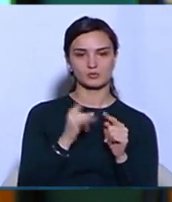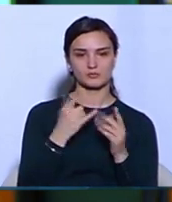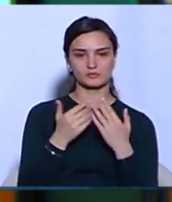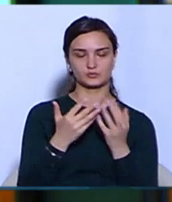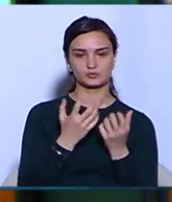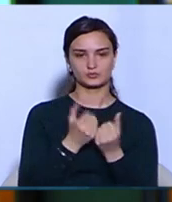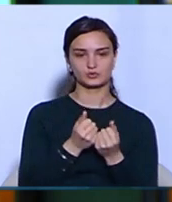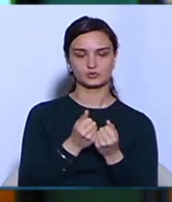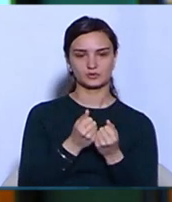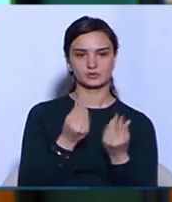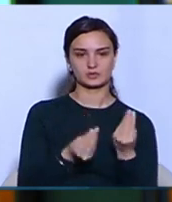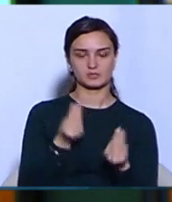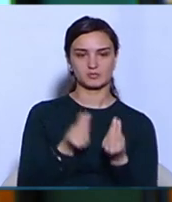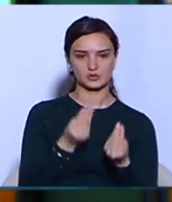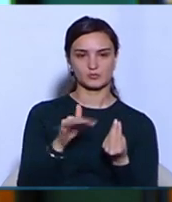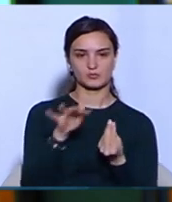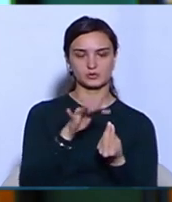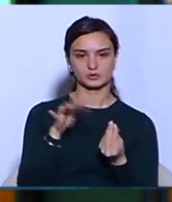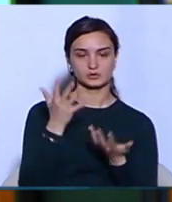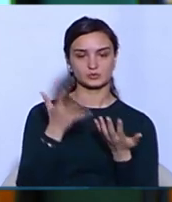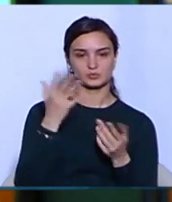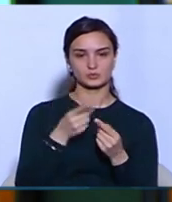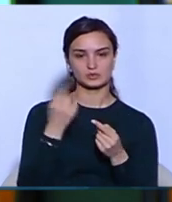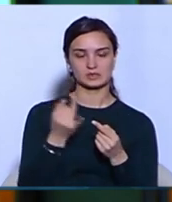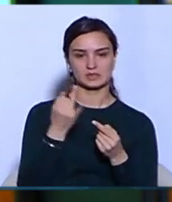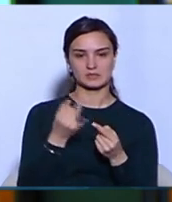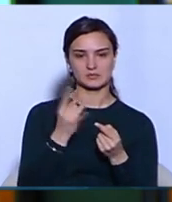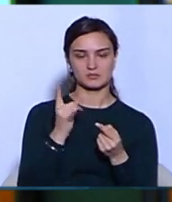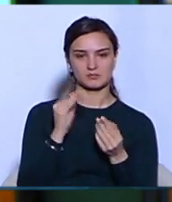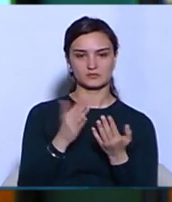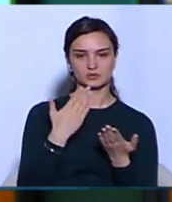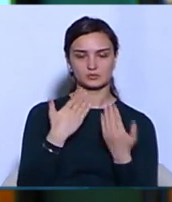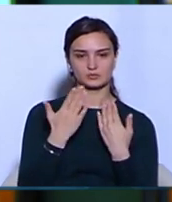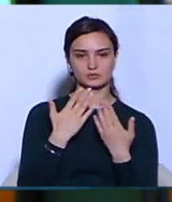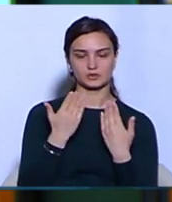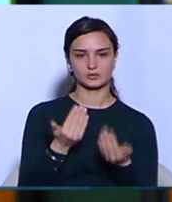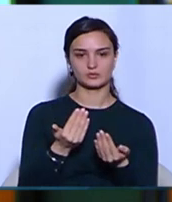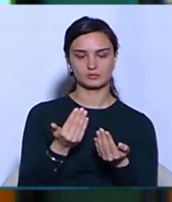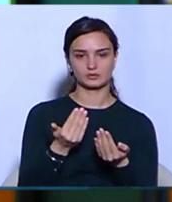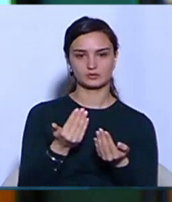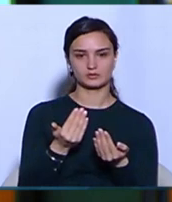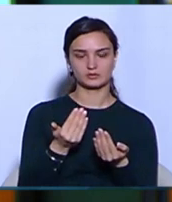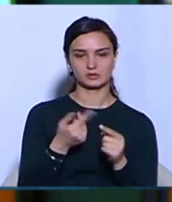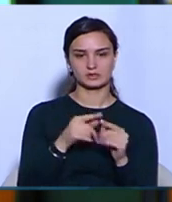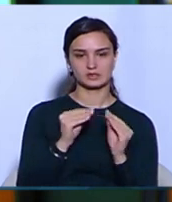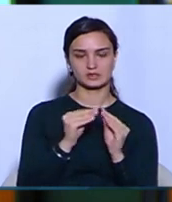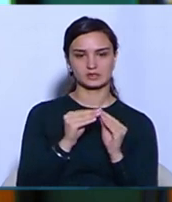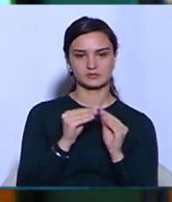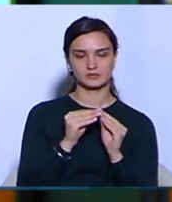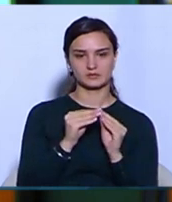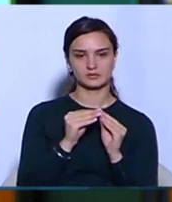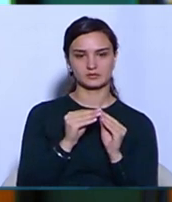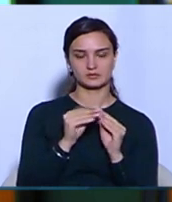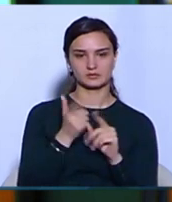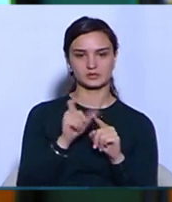უჭირავს სათამაშო მოედანზე თუ ინტერესდება ბავშვთან ურთიერთობით როგორც ასეთი. იგივე იცით, აი ძალიან